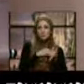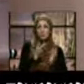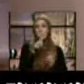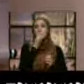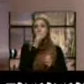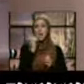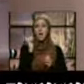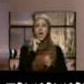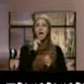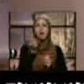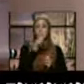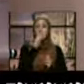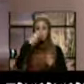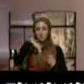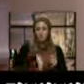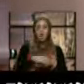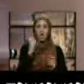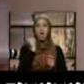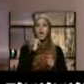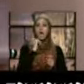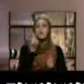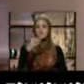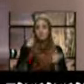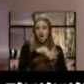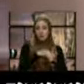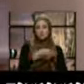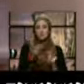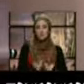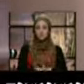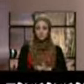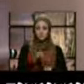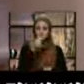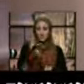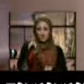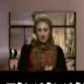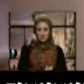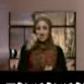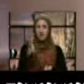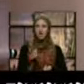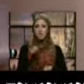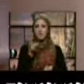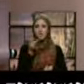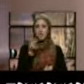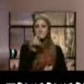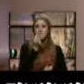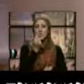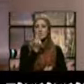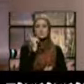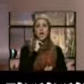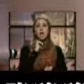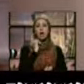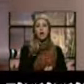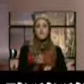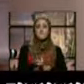طيب أنت تريد أن تعطل لك، يعني تريد تلك كرامات، وكما يعني ما هو الأنبياء معجزات والمقربين من الله